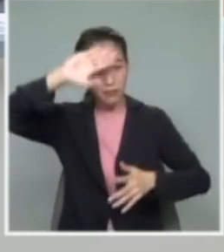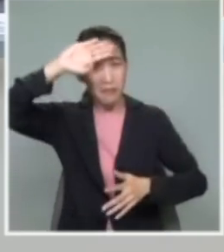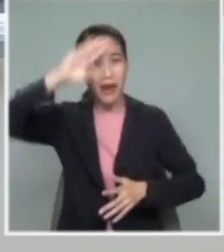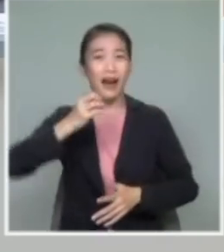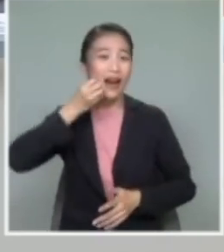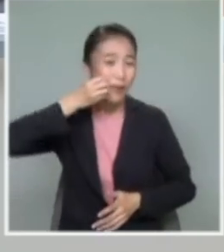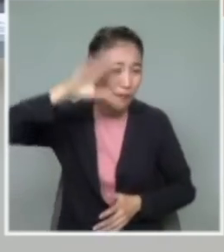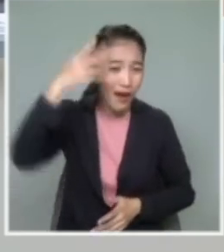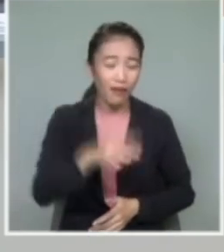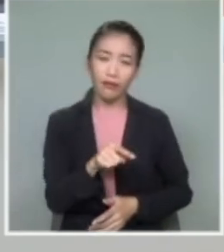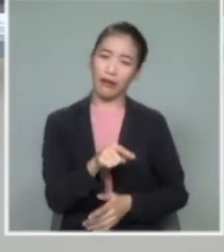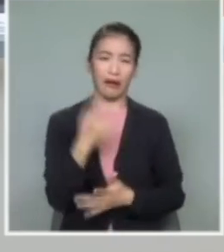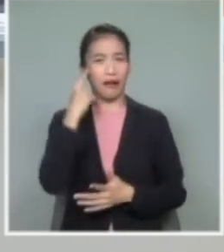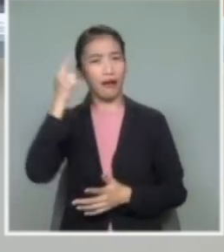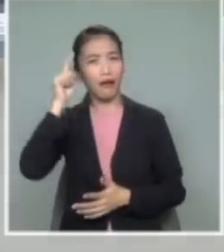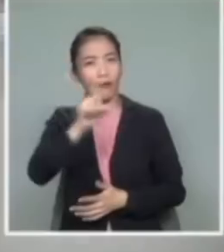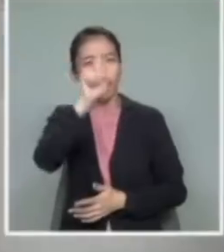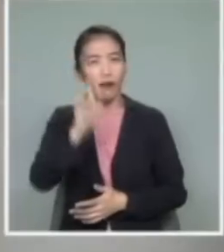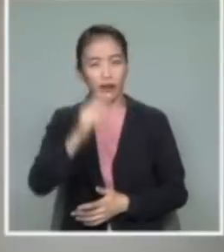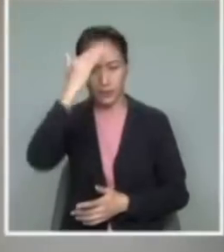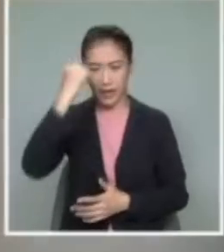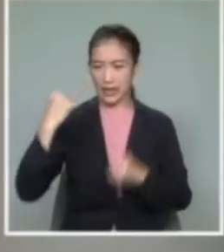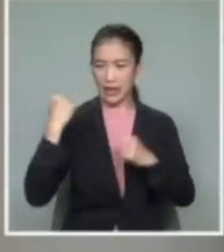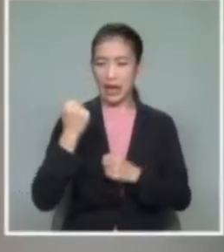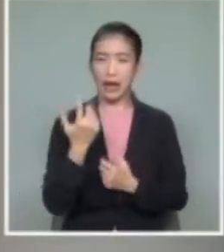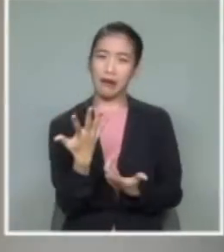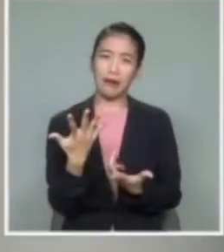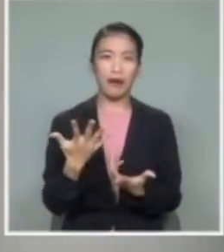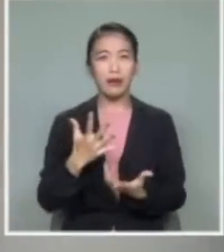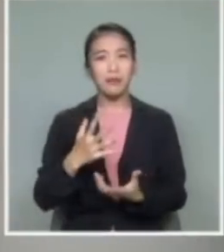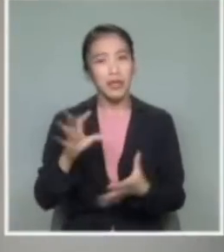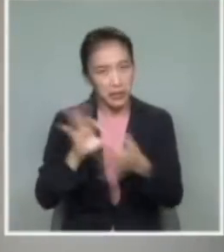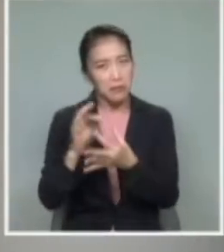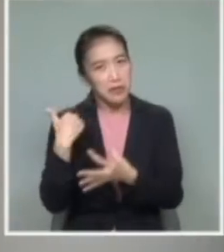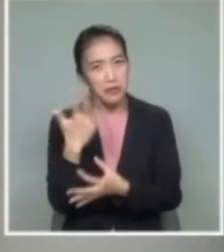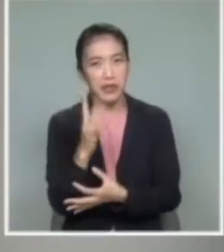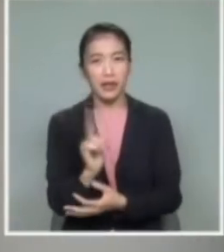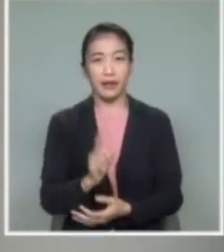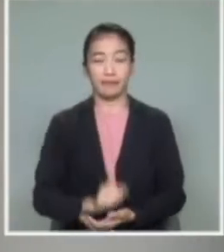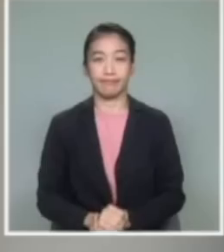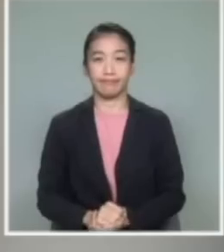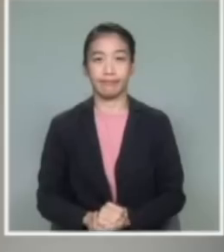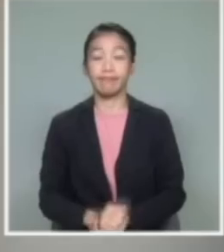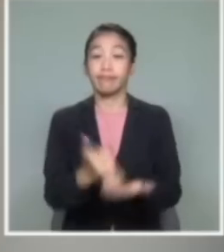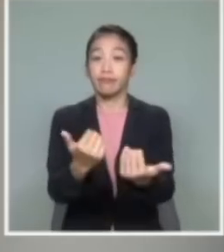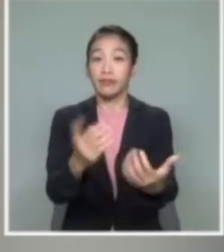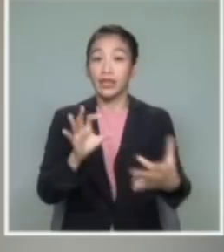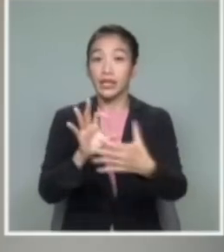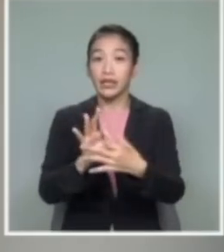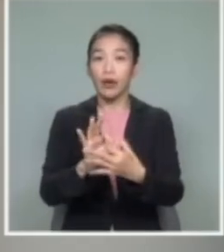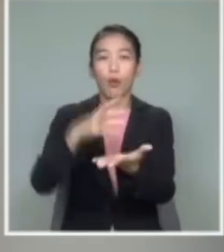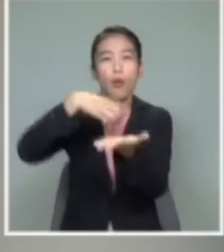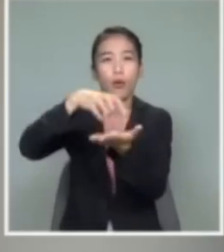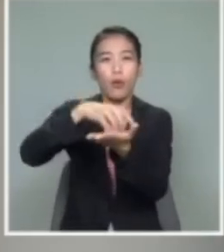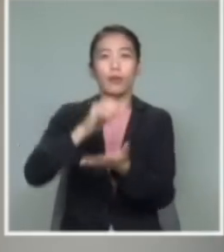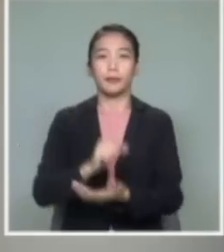านของคุณพัศนันช่างคิดค่ะ ประมาณ 3-4 ตัวซึ่งก็เป็นสูตรมาตรฐานที่คนท ั่ วโลก กรณีนักแสด